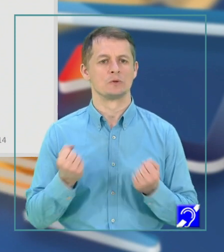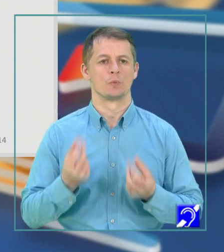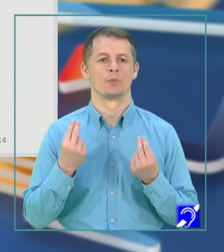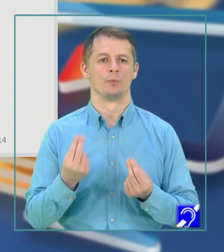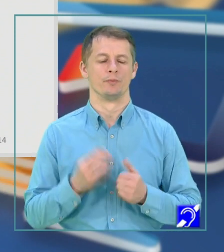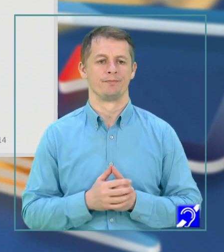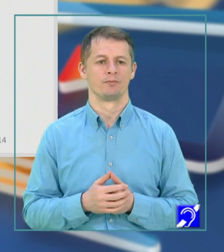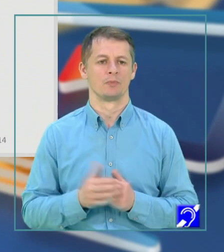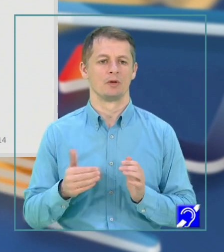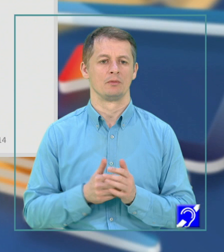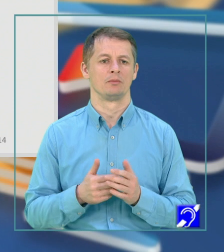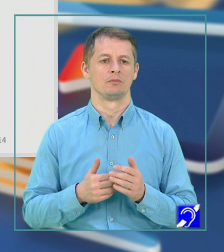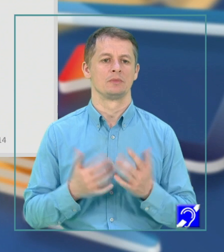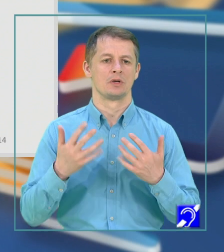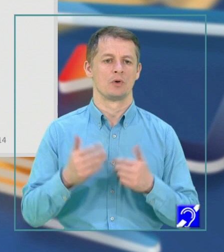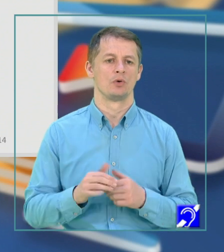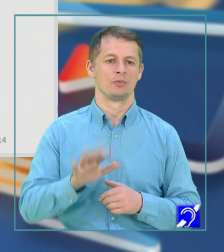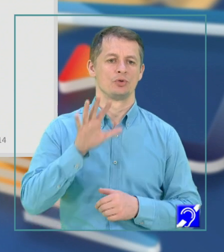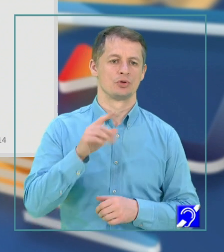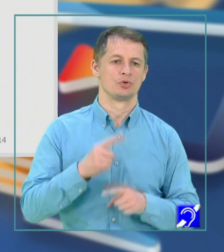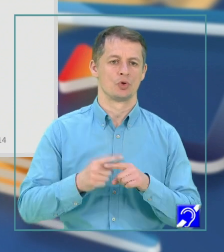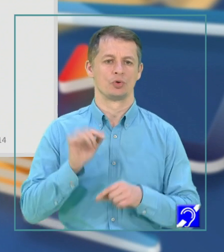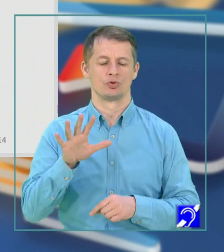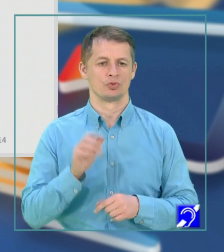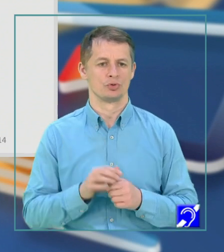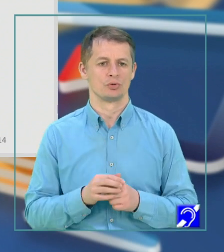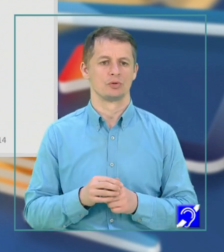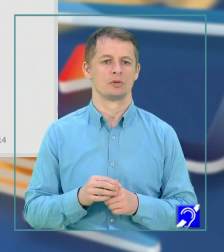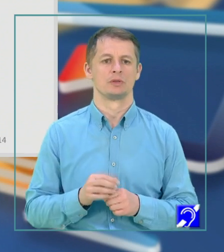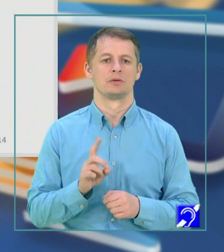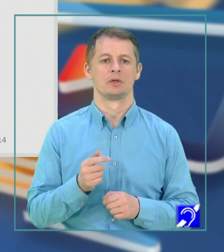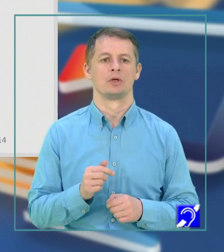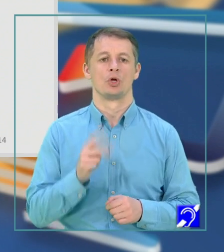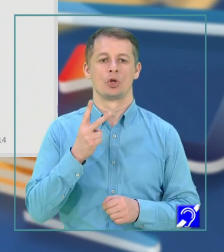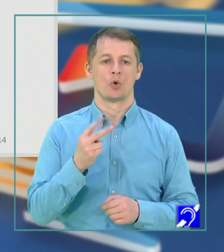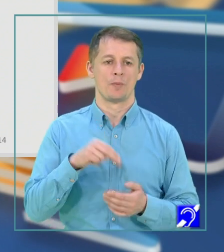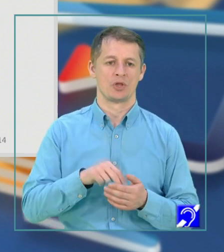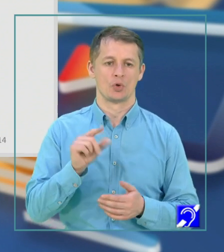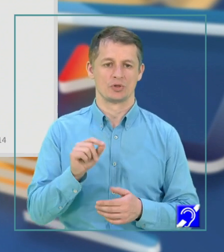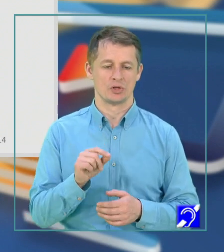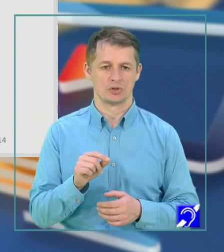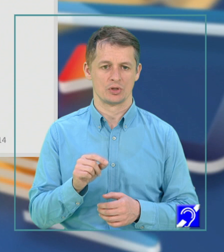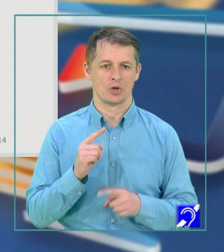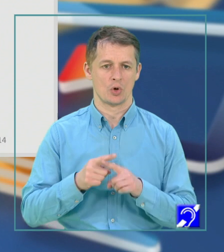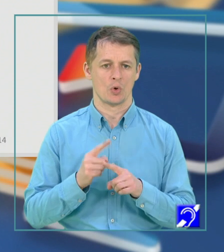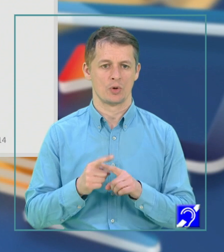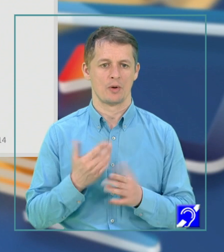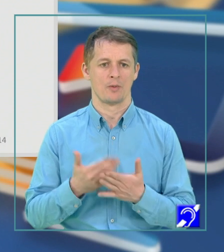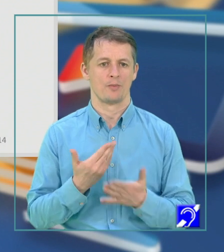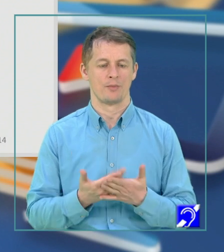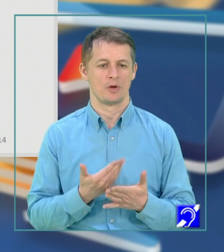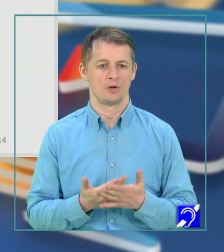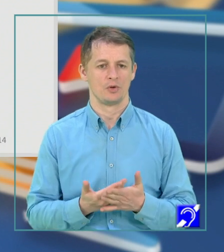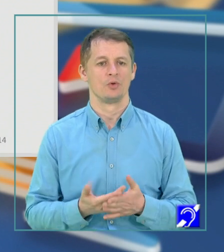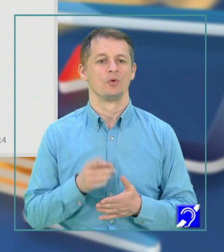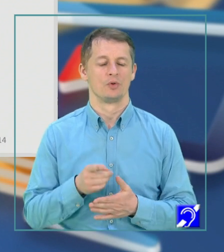calculăm 5 compus cu 5 și așa mai departe compus cu 5 de 2020 de ori 5. Asta pentru că examenul vostru se va